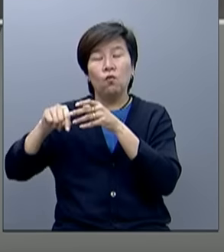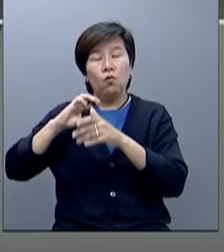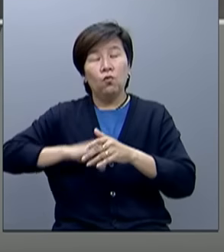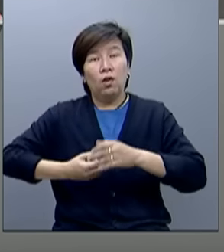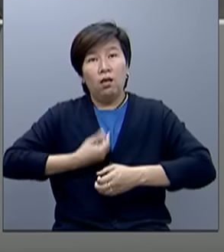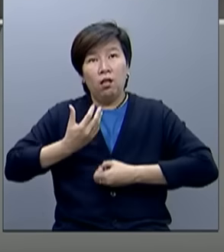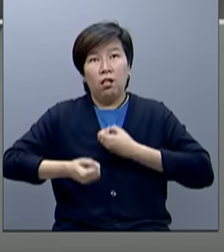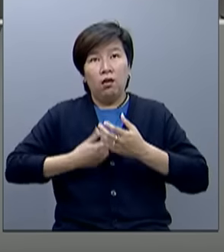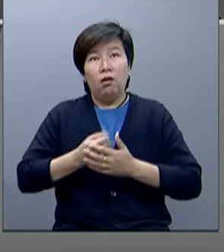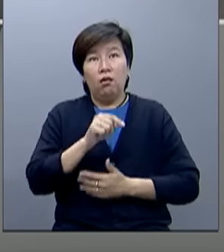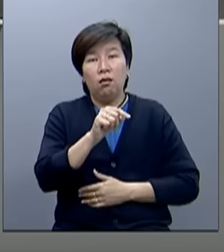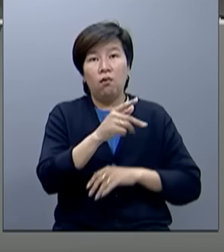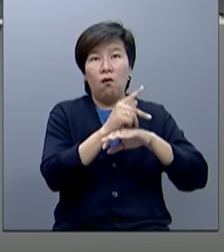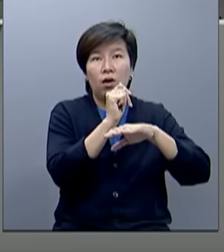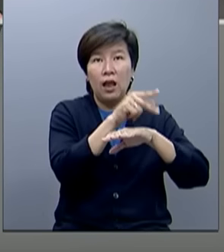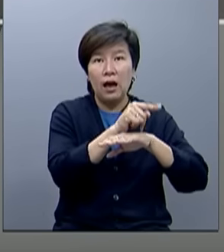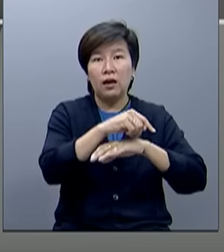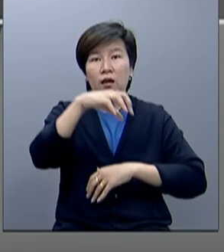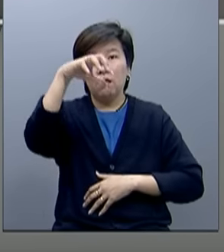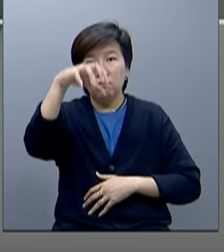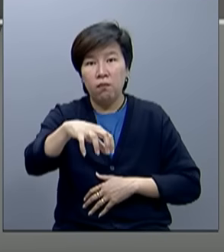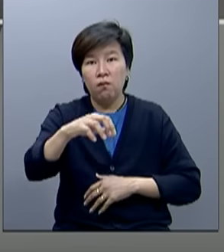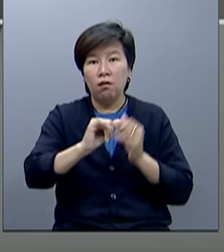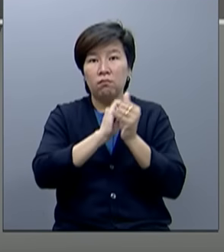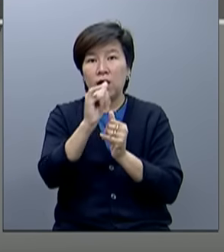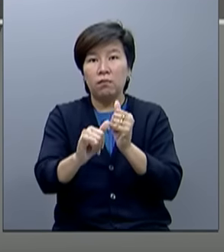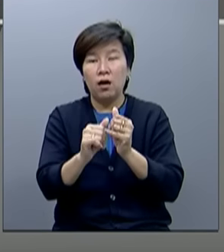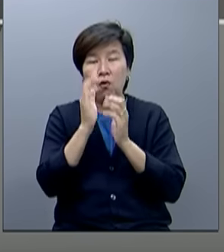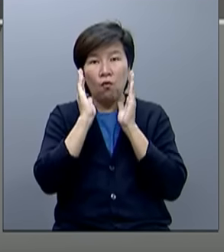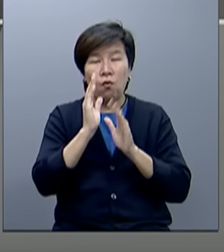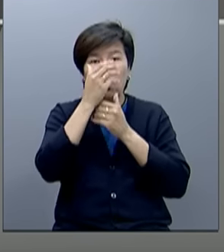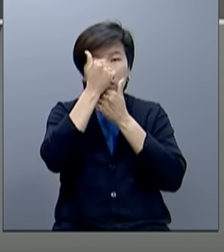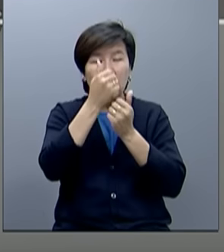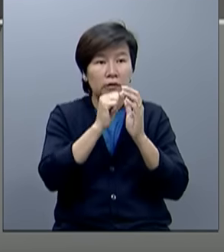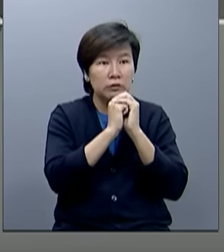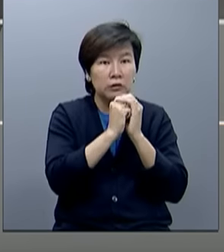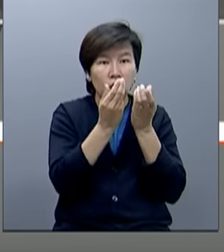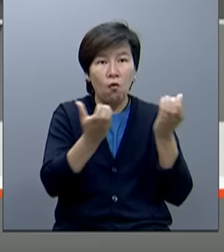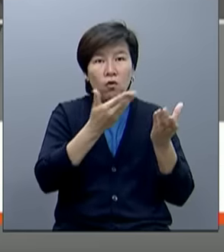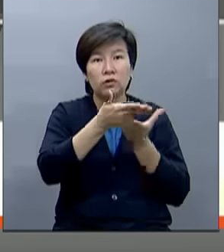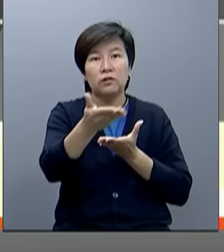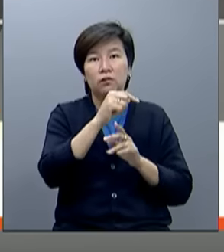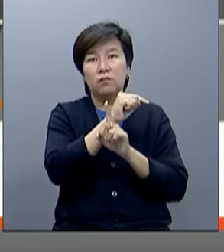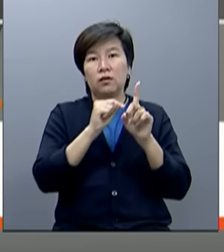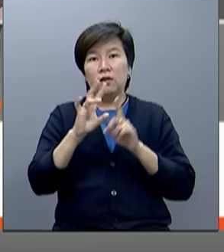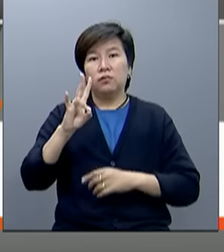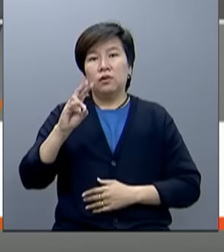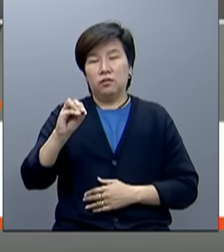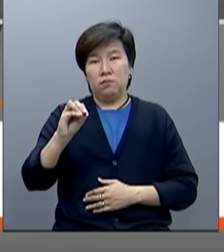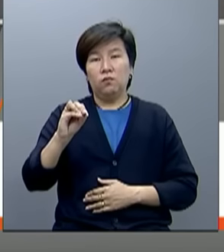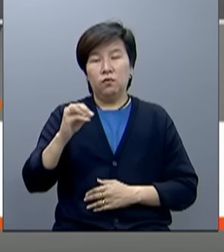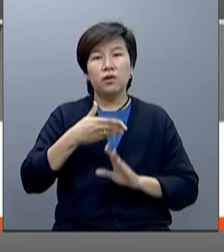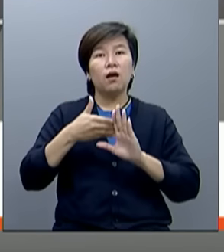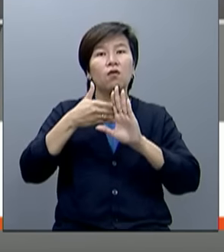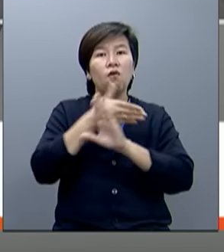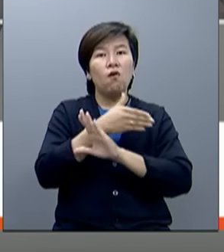กิจการทั้งแบบออนไลน์และแบบออฟไลน์ทำให้คนหันไปซื้อสินค้าจีนถึงร้อยละ 70ถึงแม้ว่าก่อนหน้านี้